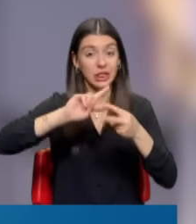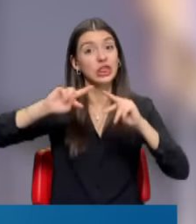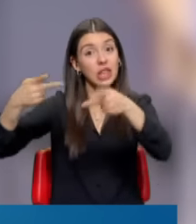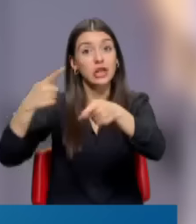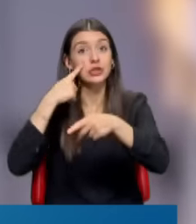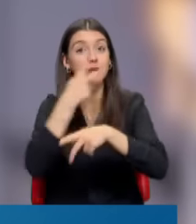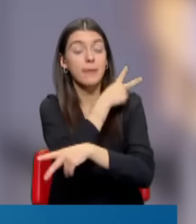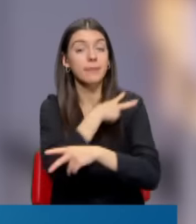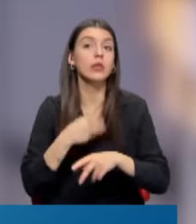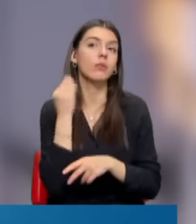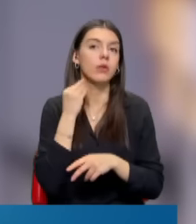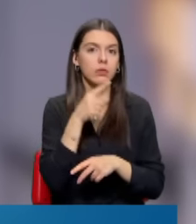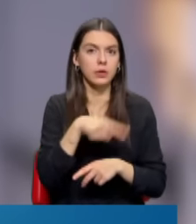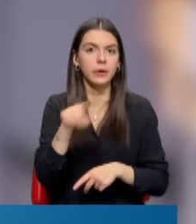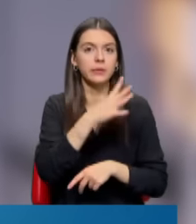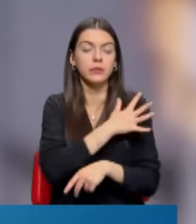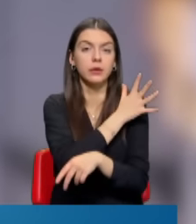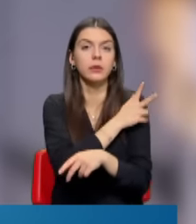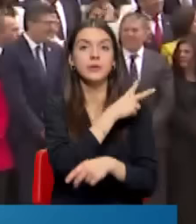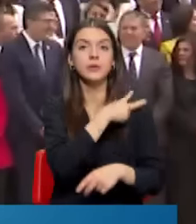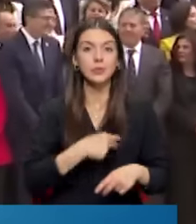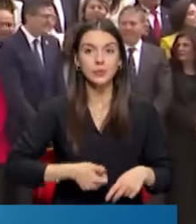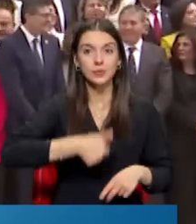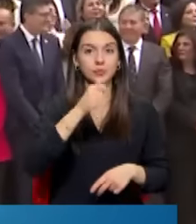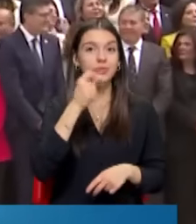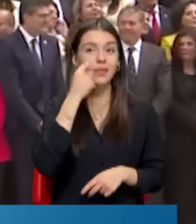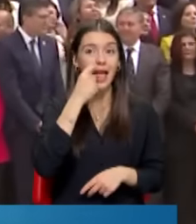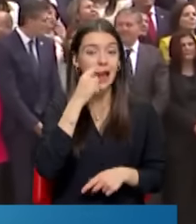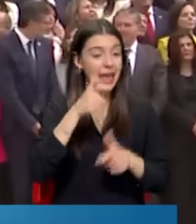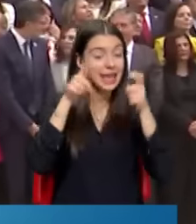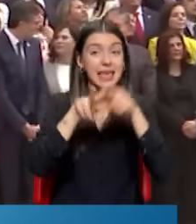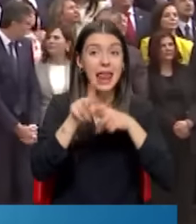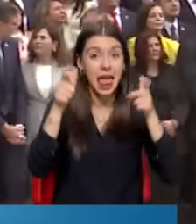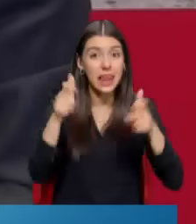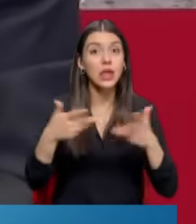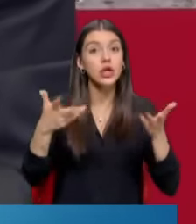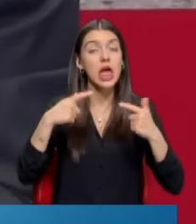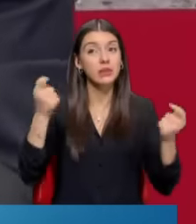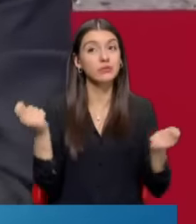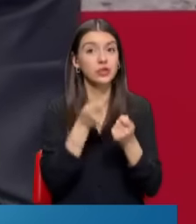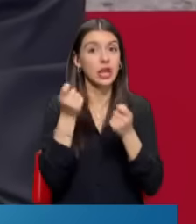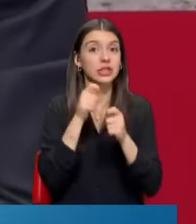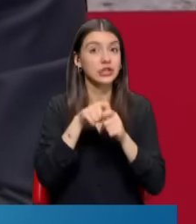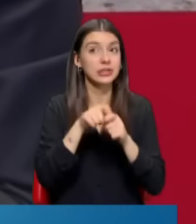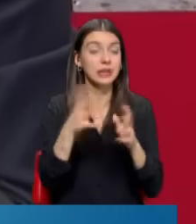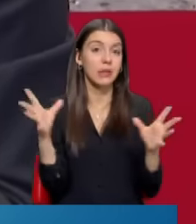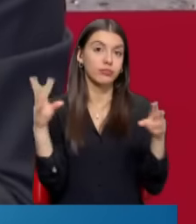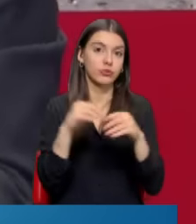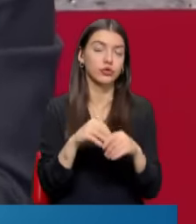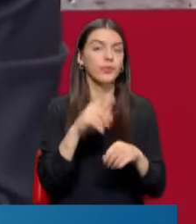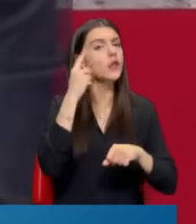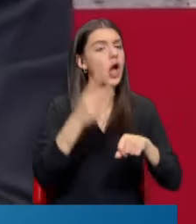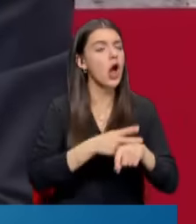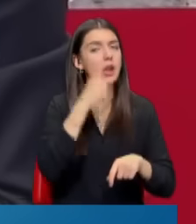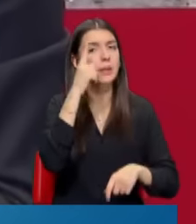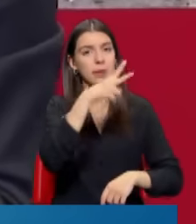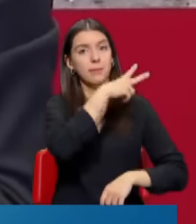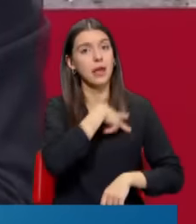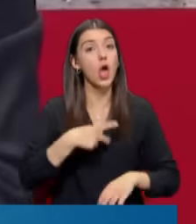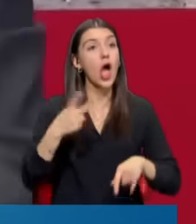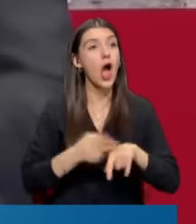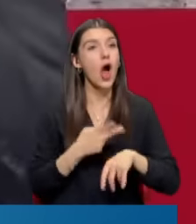borçları. CHP'li belediye başkanları da Ankara'da yerel yönetimler çalıştayında bir araya geldi. Örnek bir belediyecilikle örnek